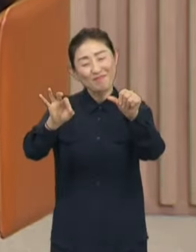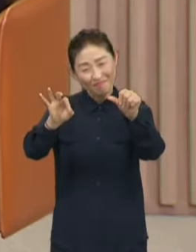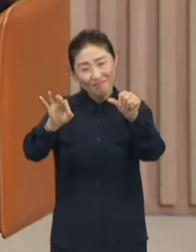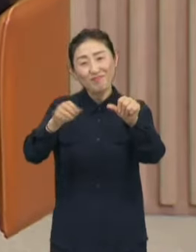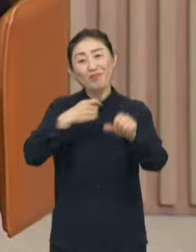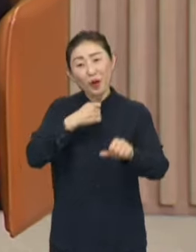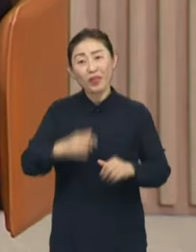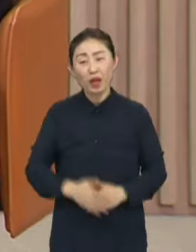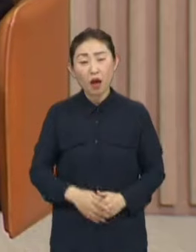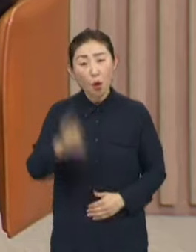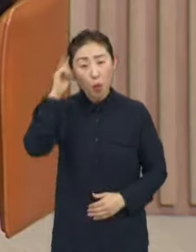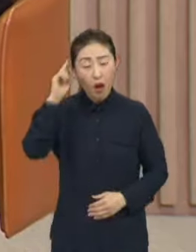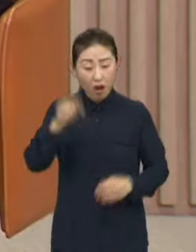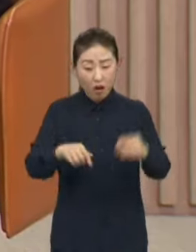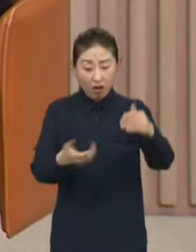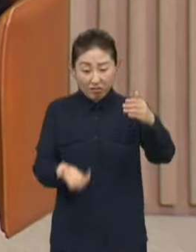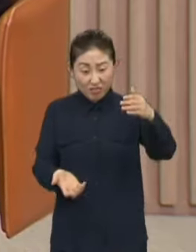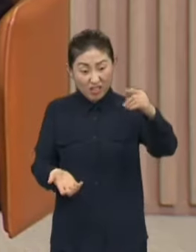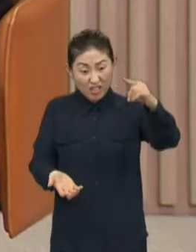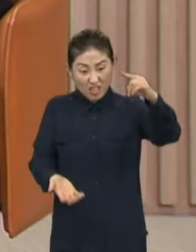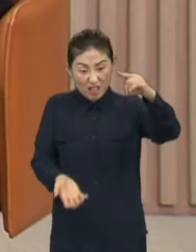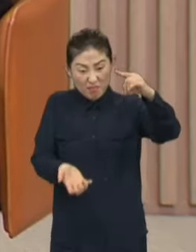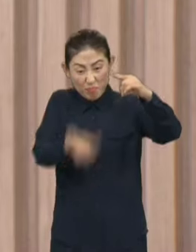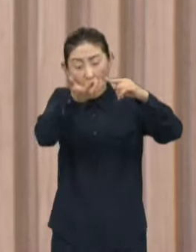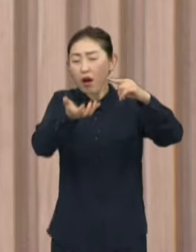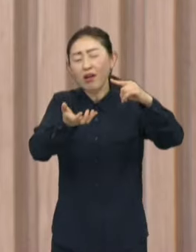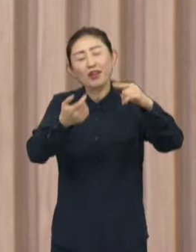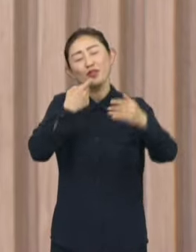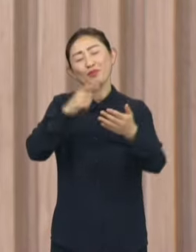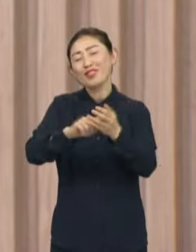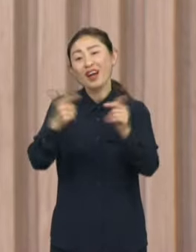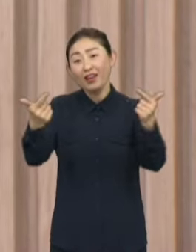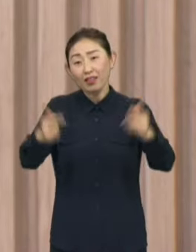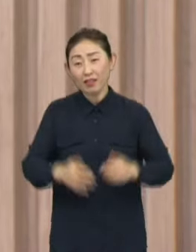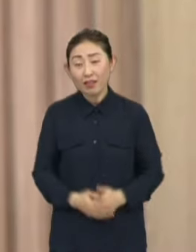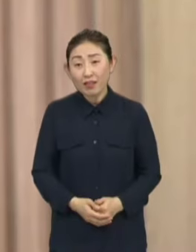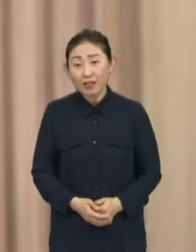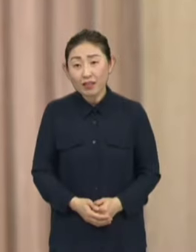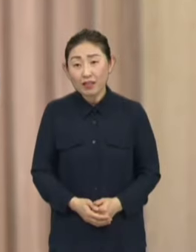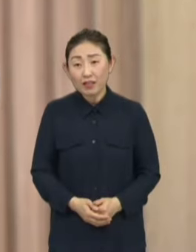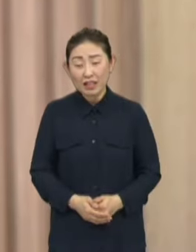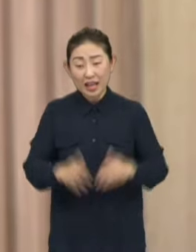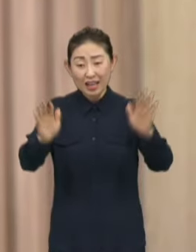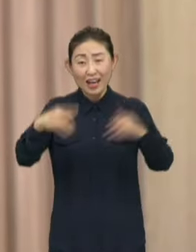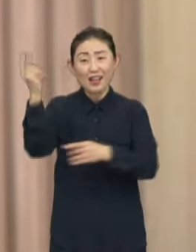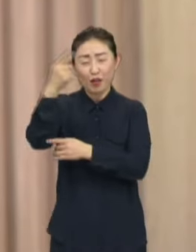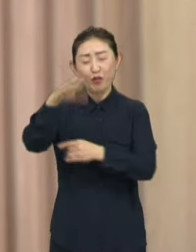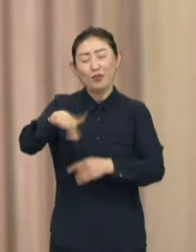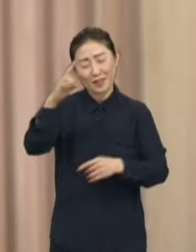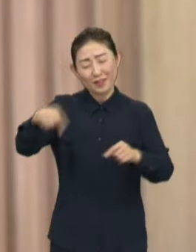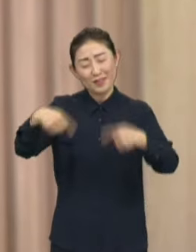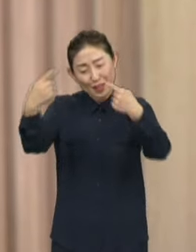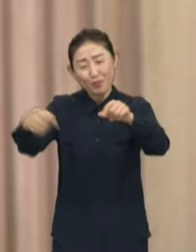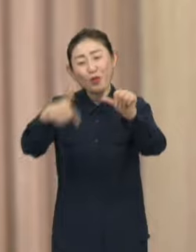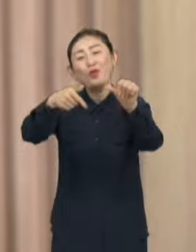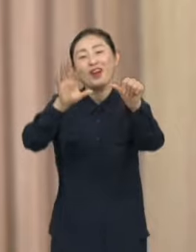우승하기란 쉽지 않은 게 야구라는 스포츠거든요 사실. 그래서 저희가 한동안 가지 못했던 가을 야구를 일단 목표로